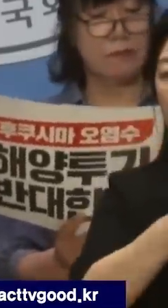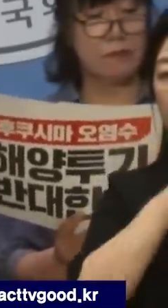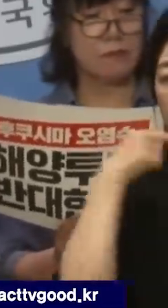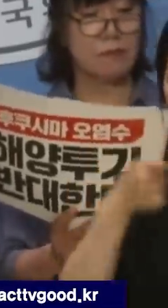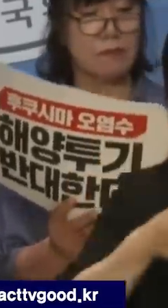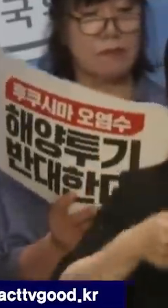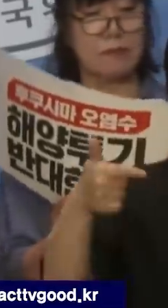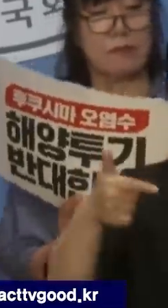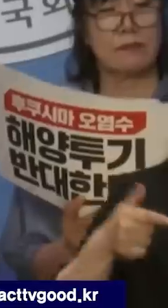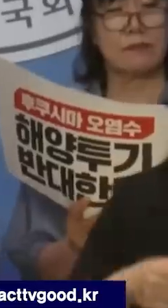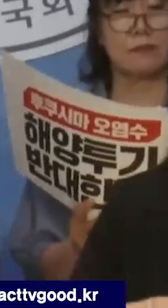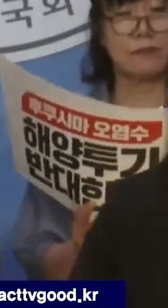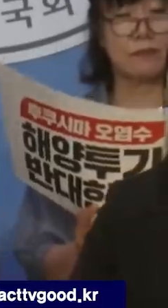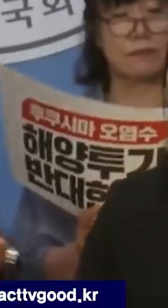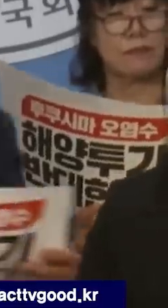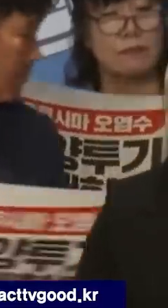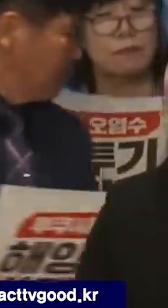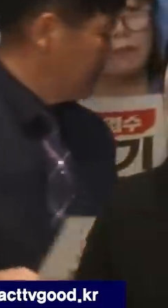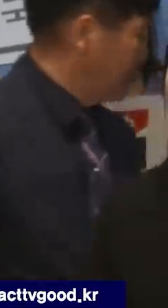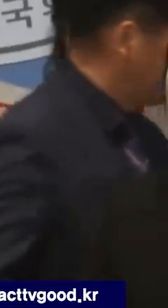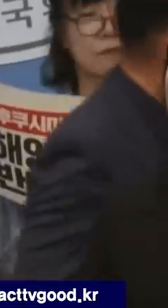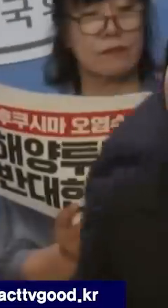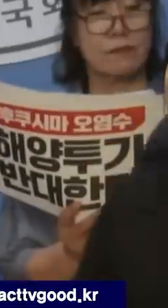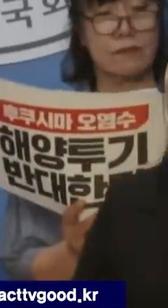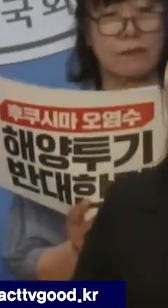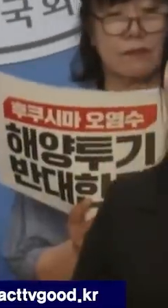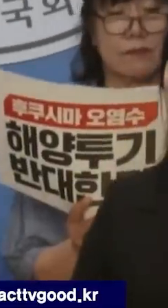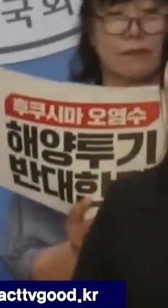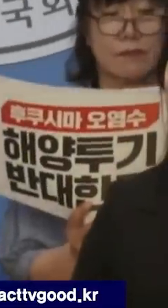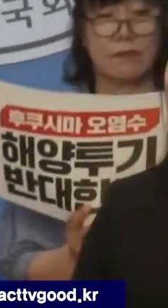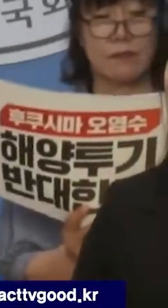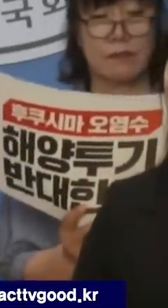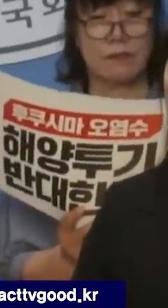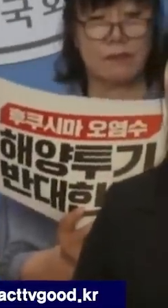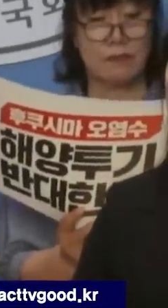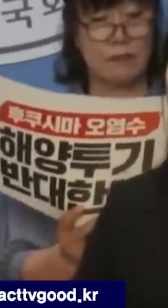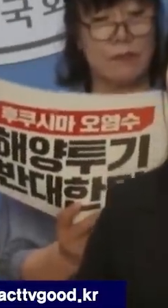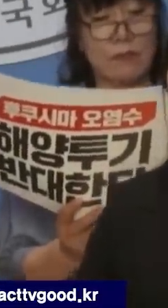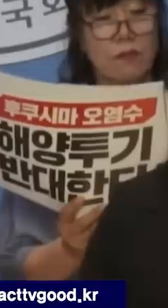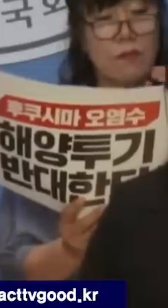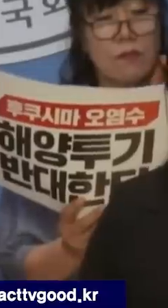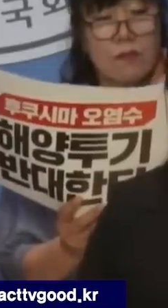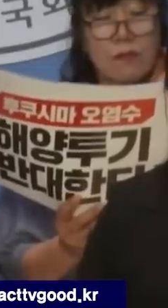퍼져갈 것이다.